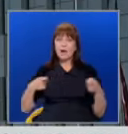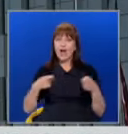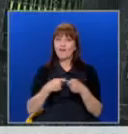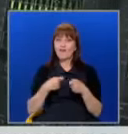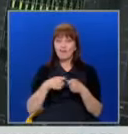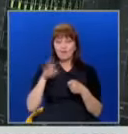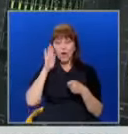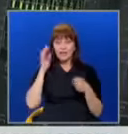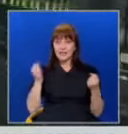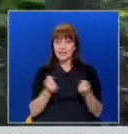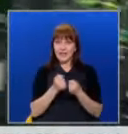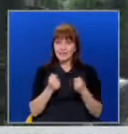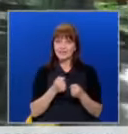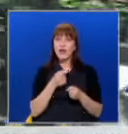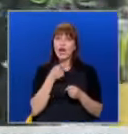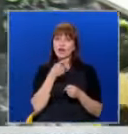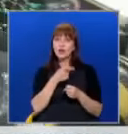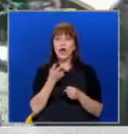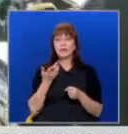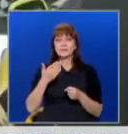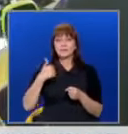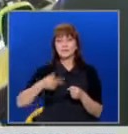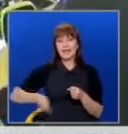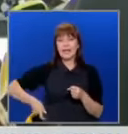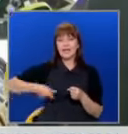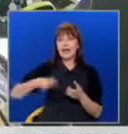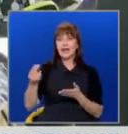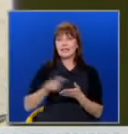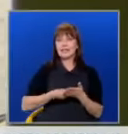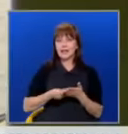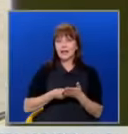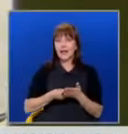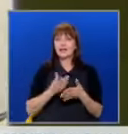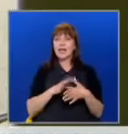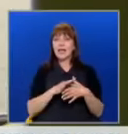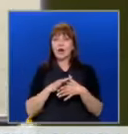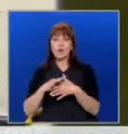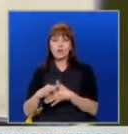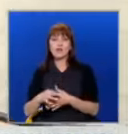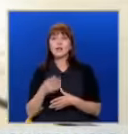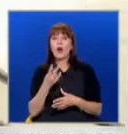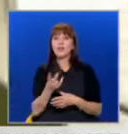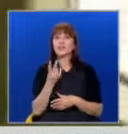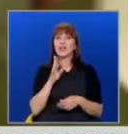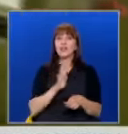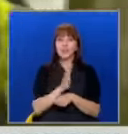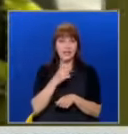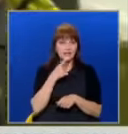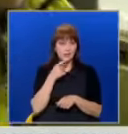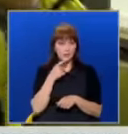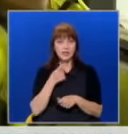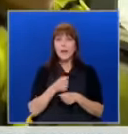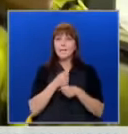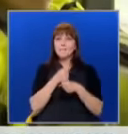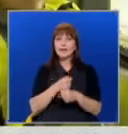бивш премиер на Норвегия, е генерален секретар на Организацията на Северноатлантическия договор от 2014 година и